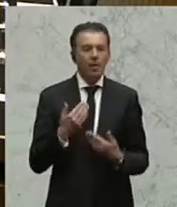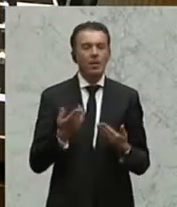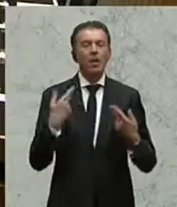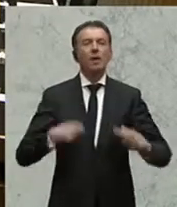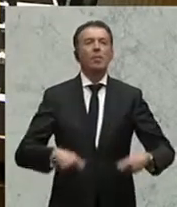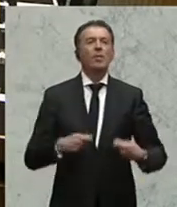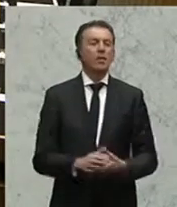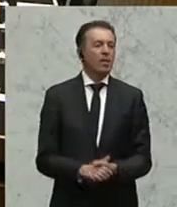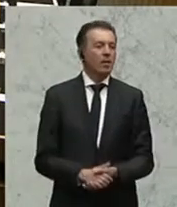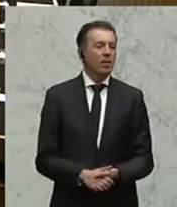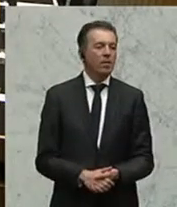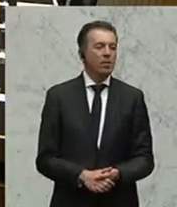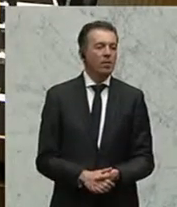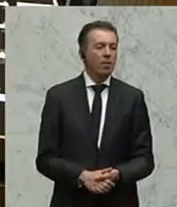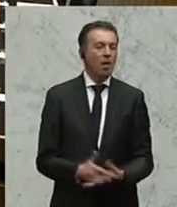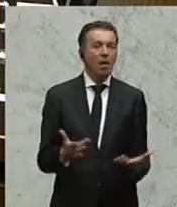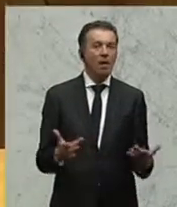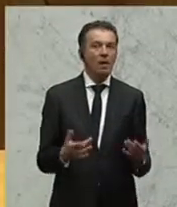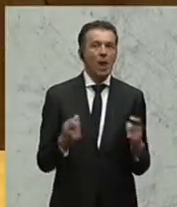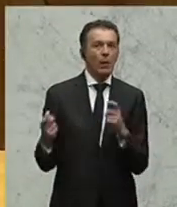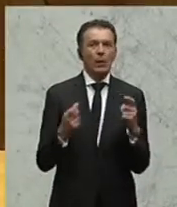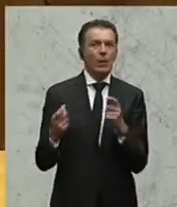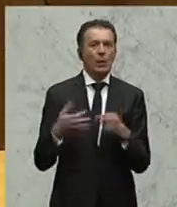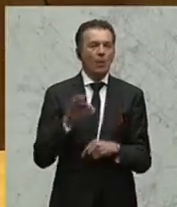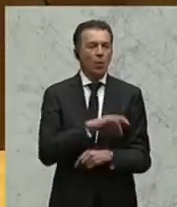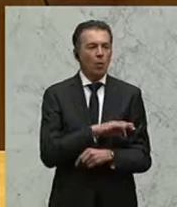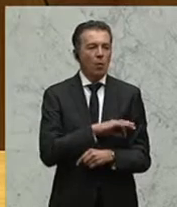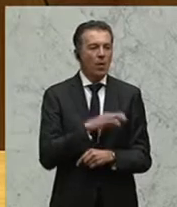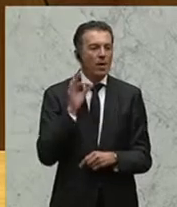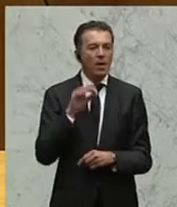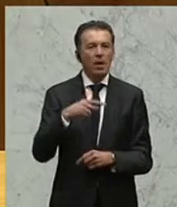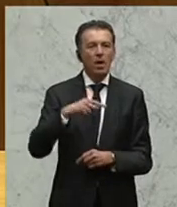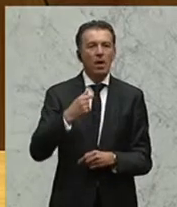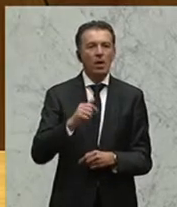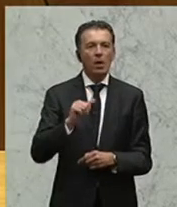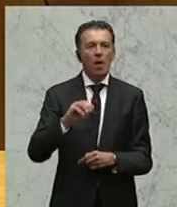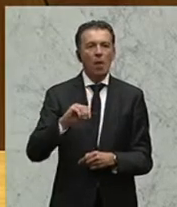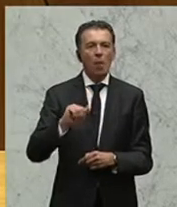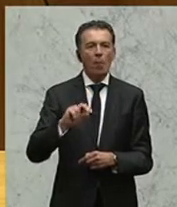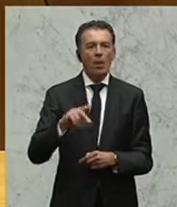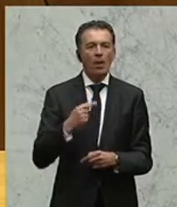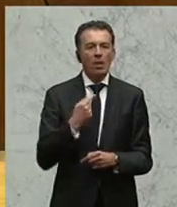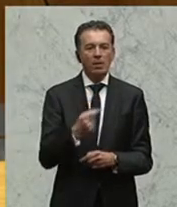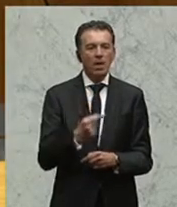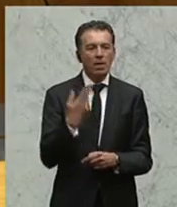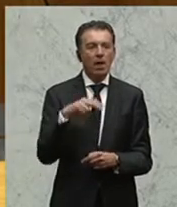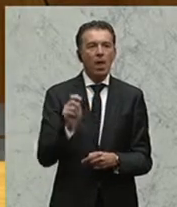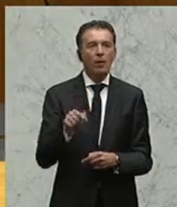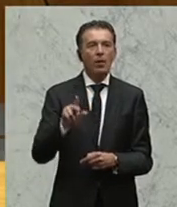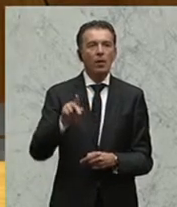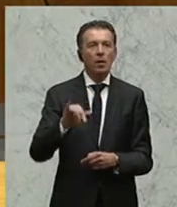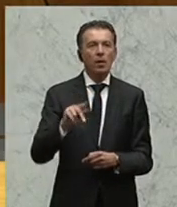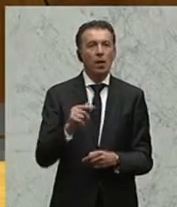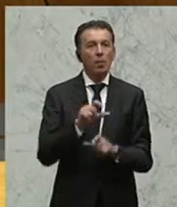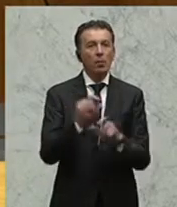Danke, Herr Präsident. In der Hitze des Gefechtes hat die Frau Kollegin Tammandl den Herrn Abgeordneten Kickl hier als beschuldigt bezeichnet.